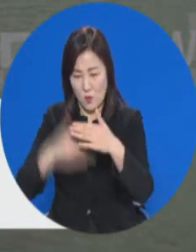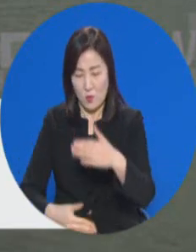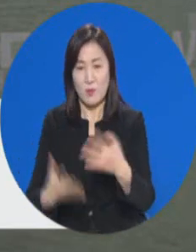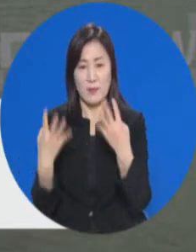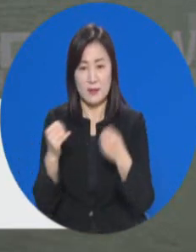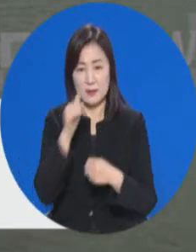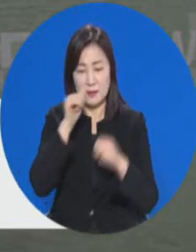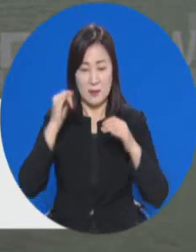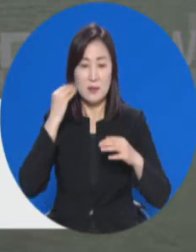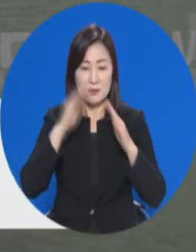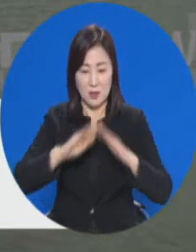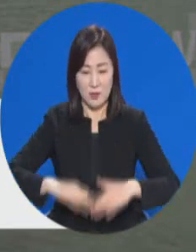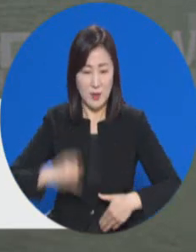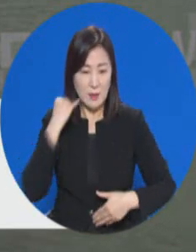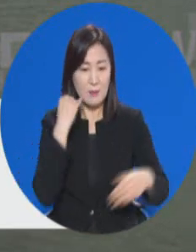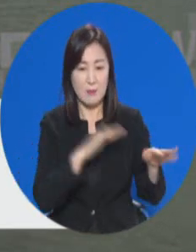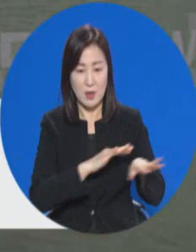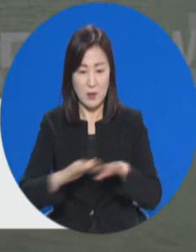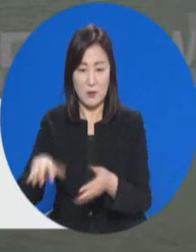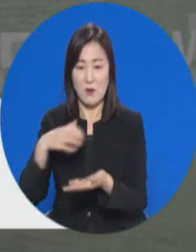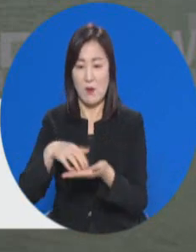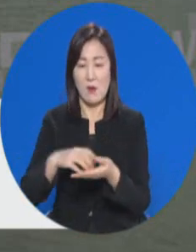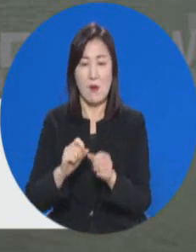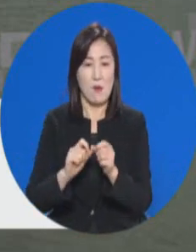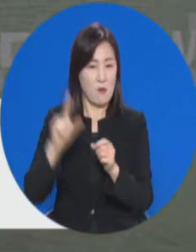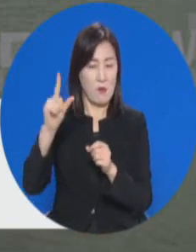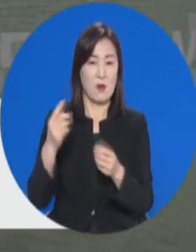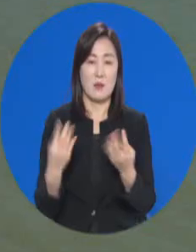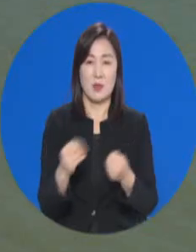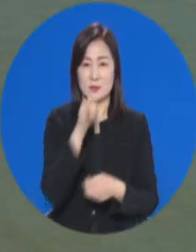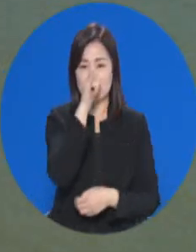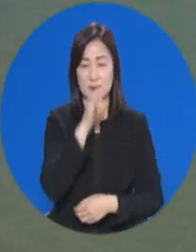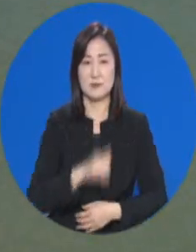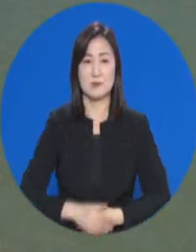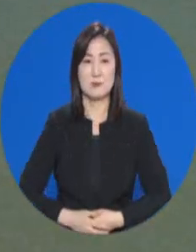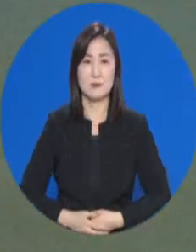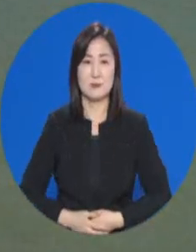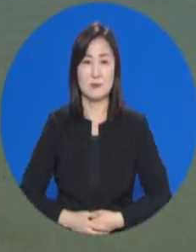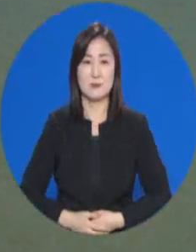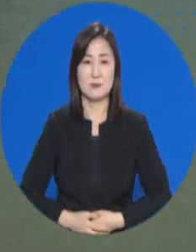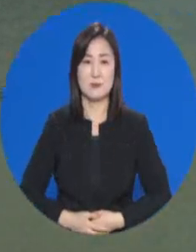해안에만 수천만 개입니다. 김양훈 기자가 취재했습니다.